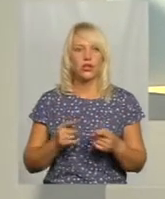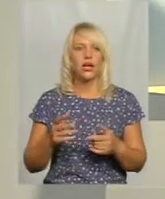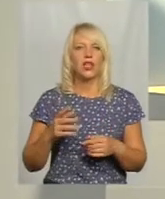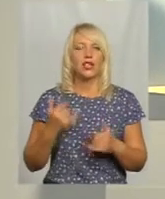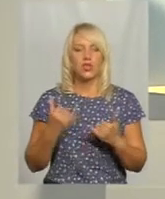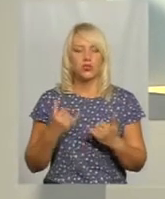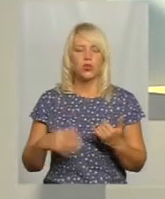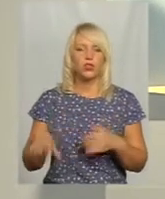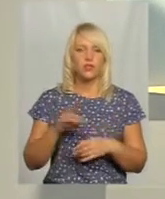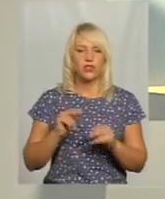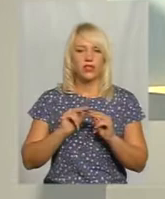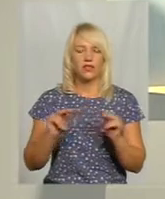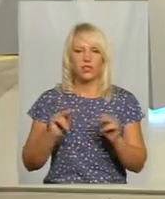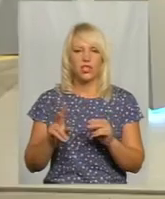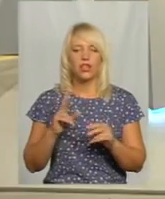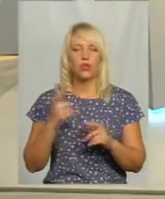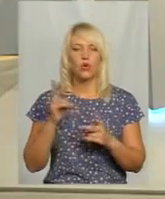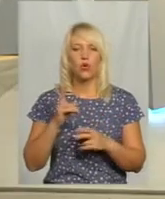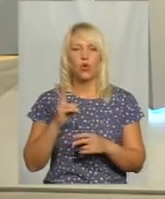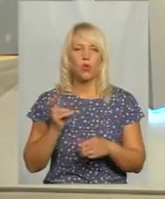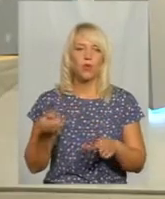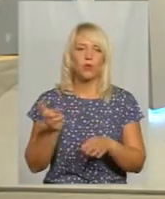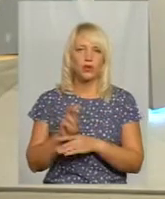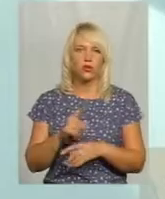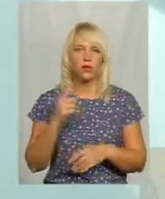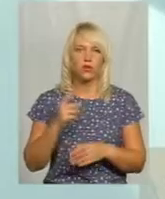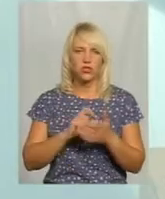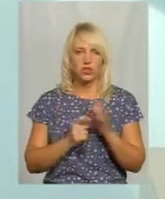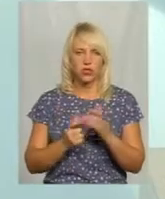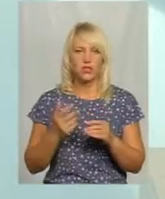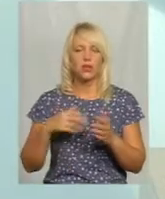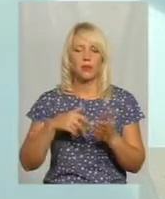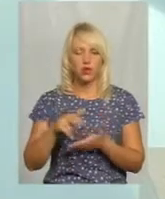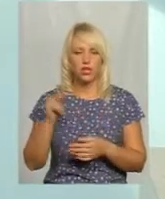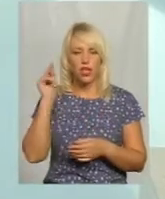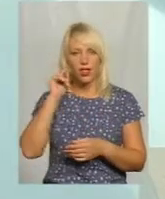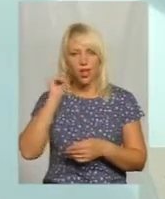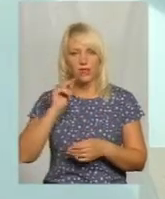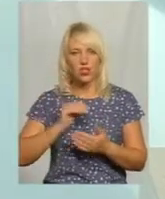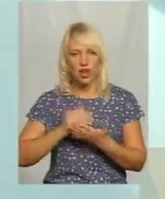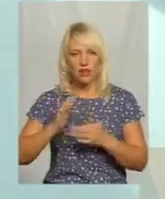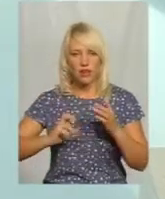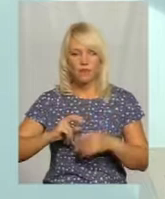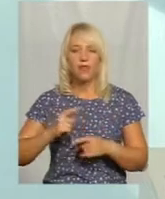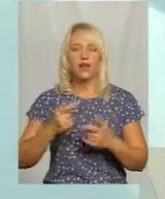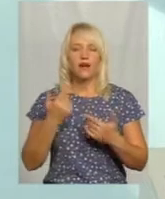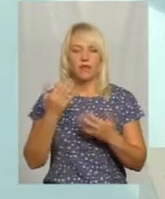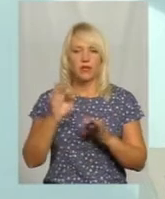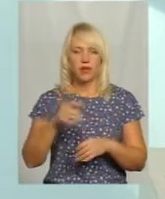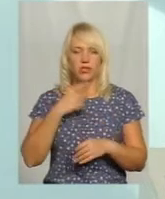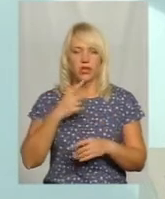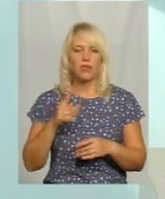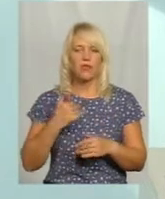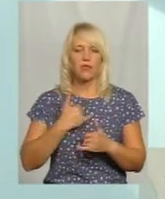прийдуть першачки, пройшли навчання? Так, ви правильно зазначили, що нам виділяється достатньо великий фінанс і